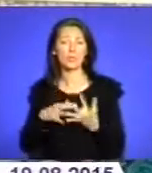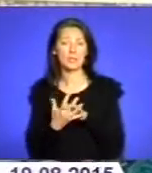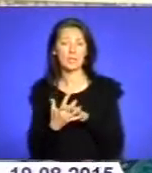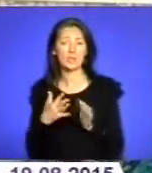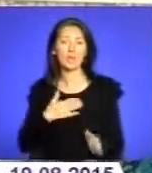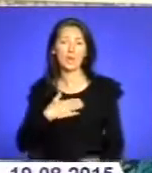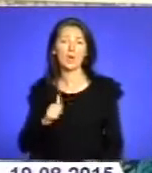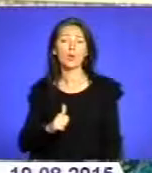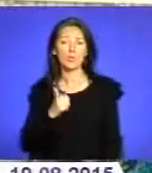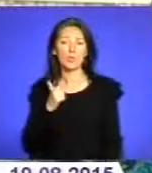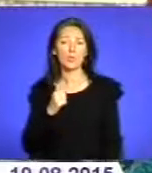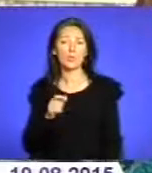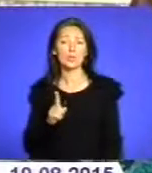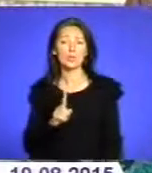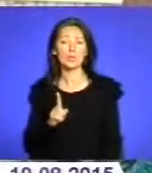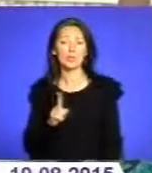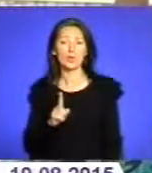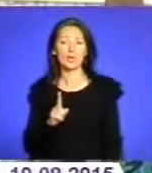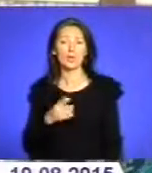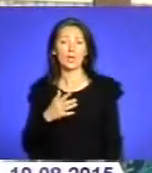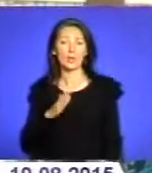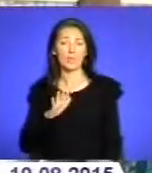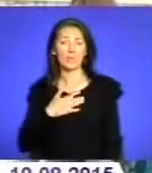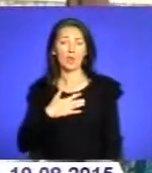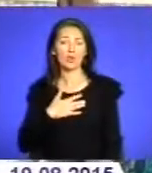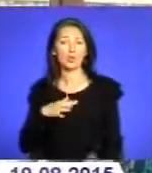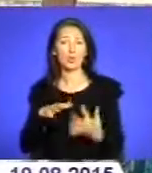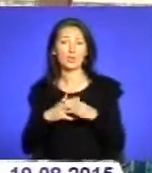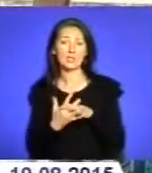що в нашому селі